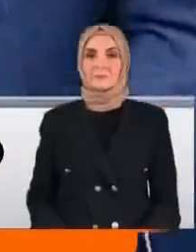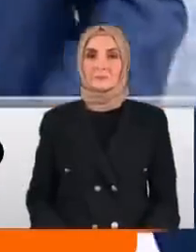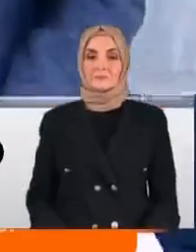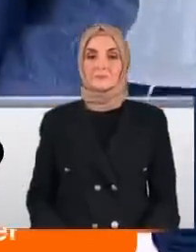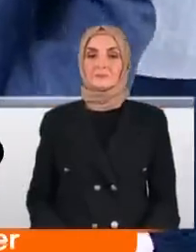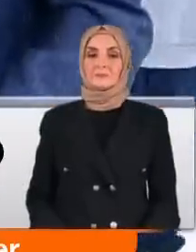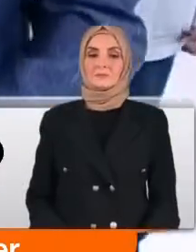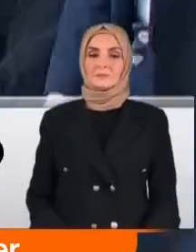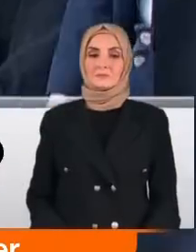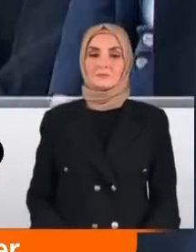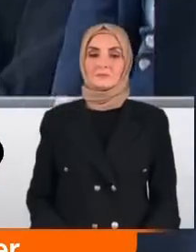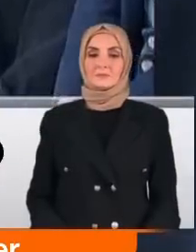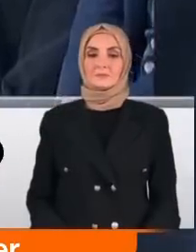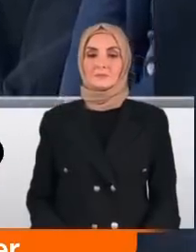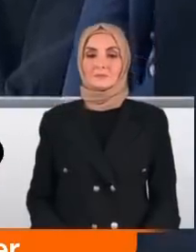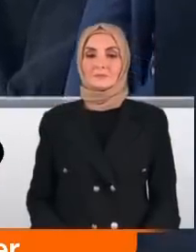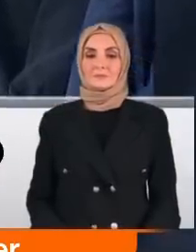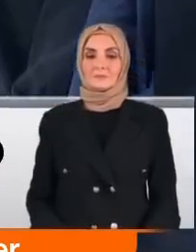Hayırlı olsun.